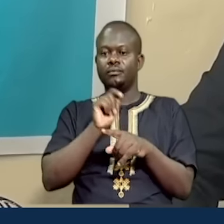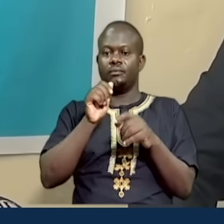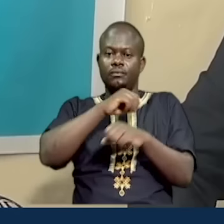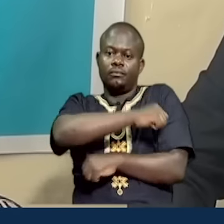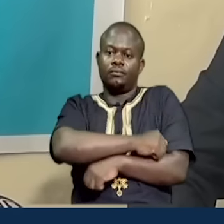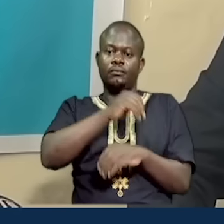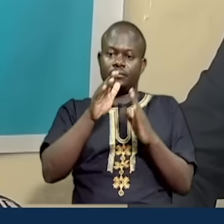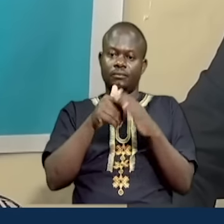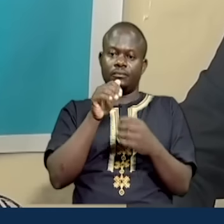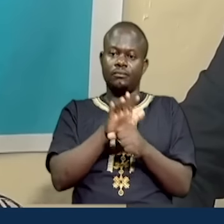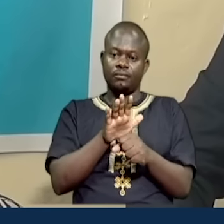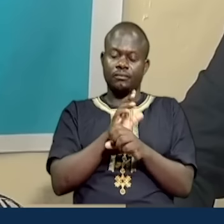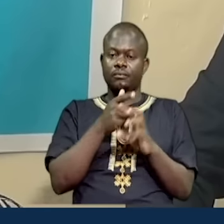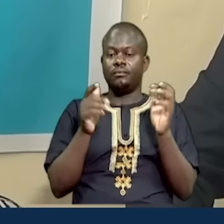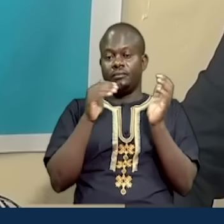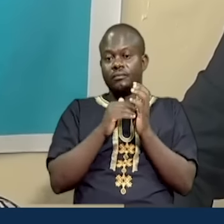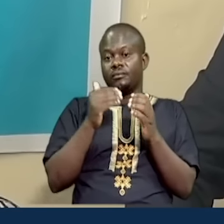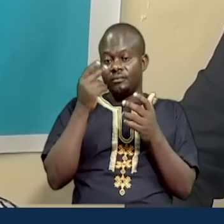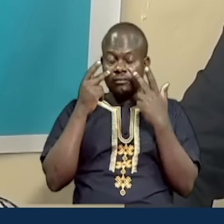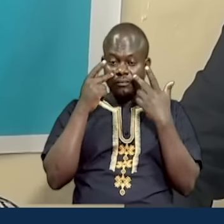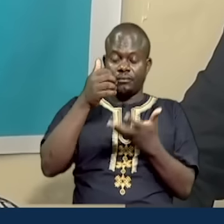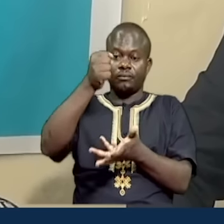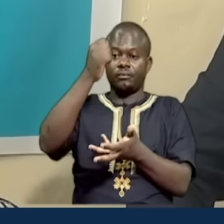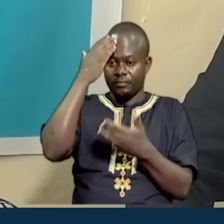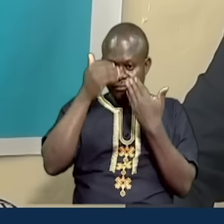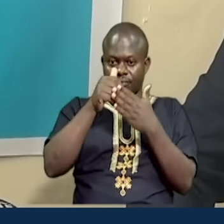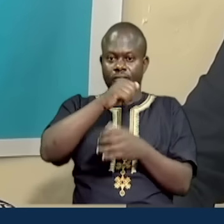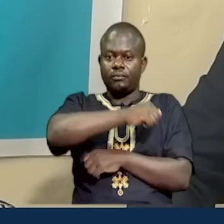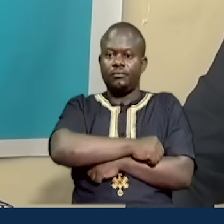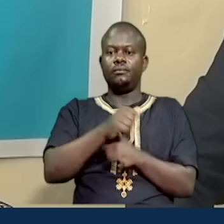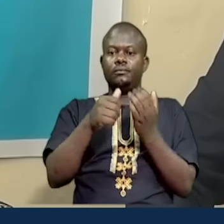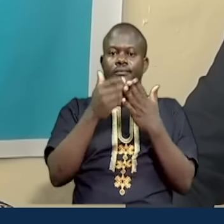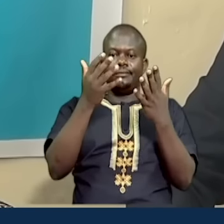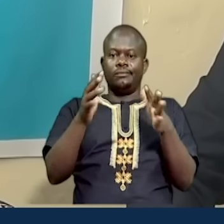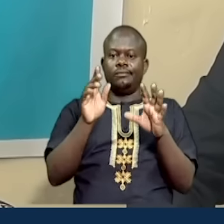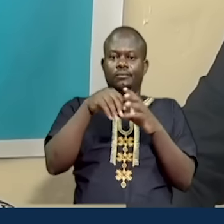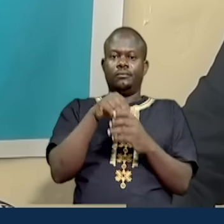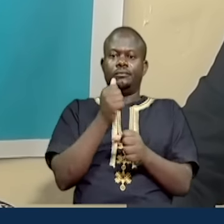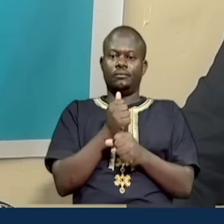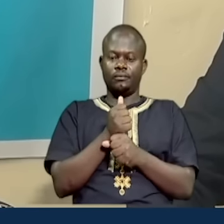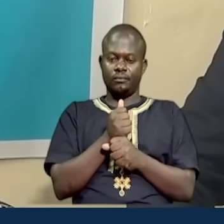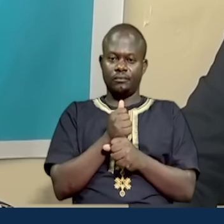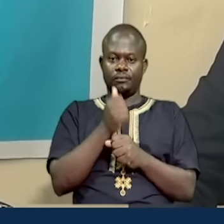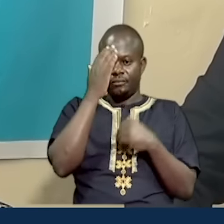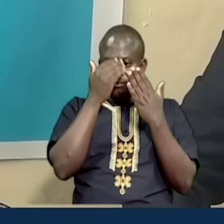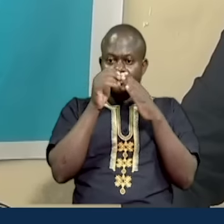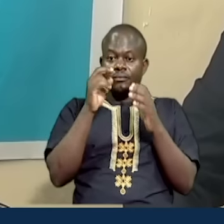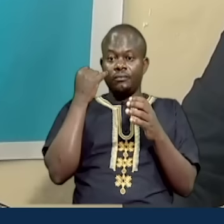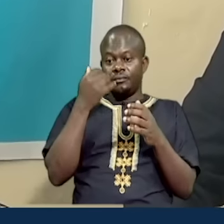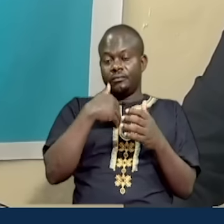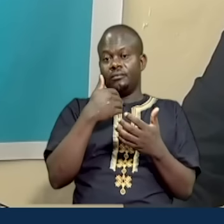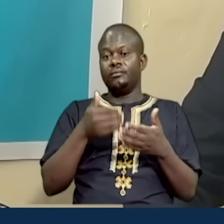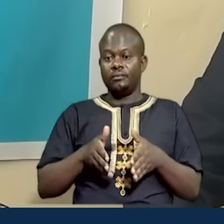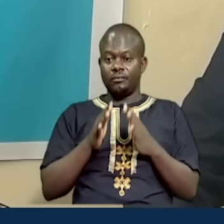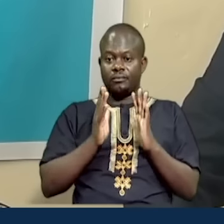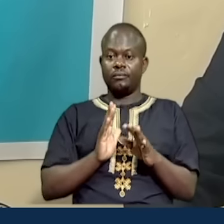abanyeshuri benshi ndetse no kubona budget yo kugira ngo nabo abanyeshuri barangije bajye mu kazi. Kuko niba dufite abaforomo n'ababyaza